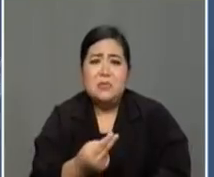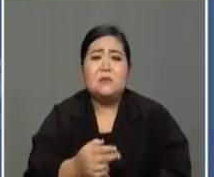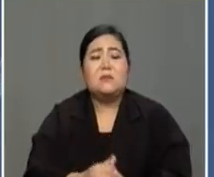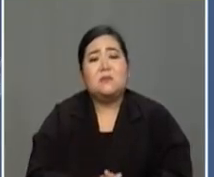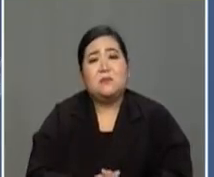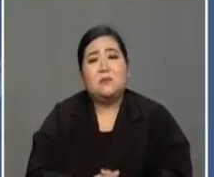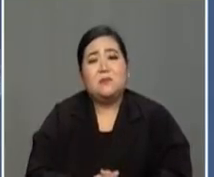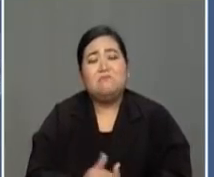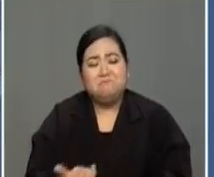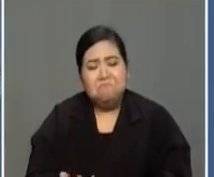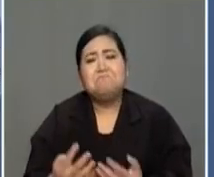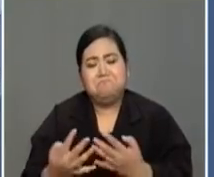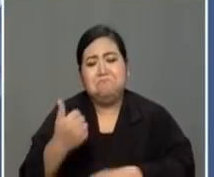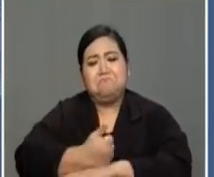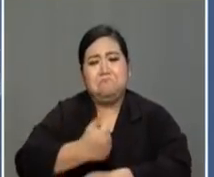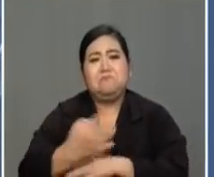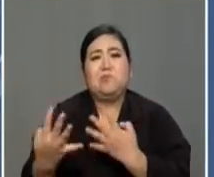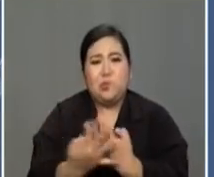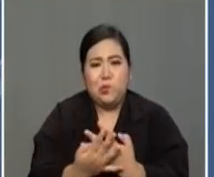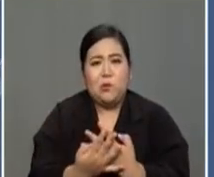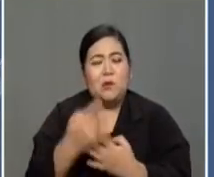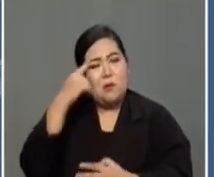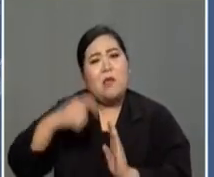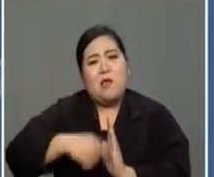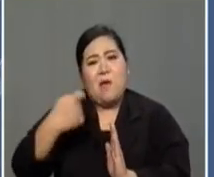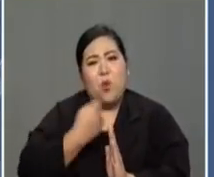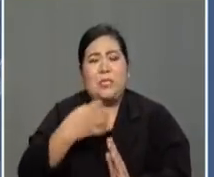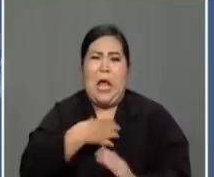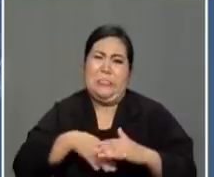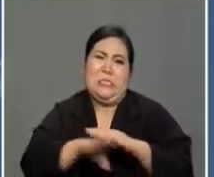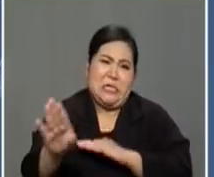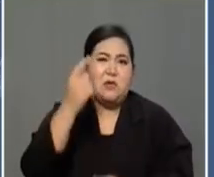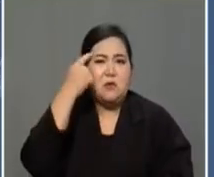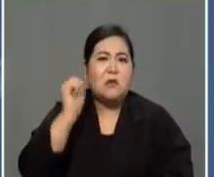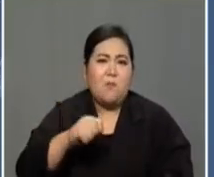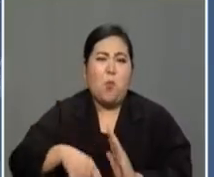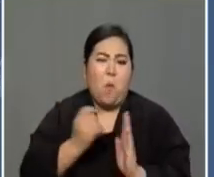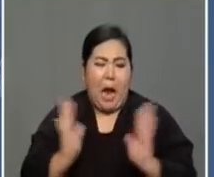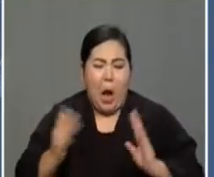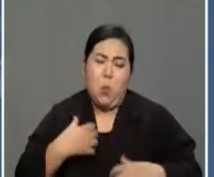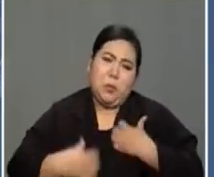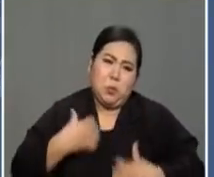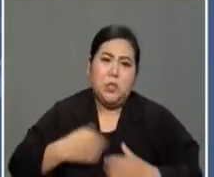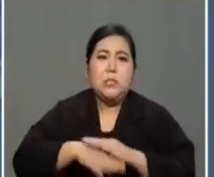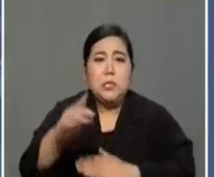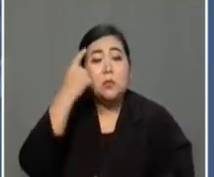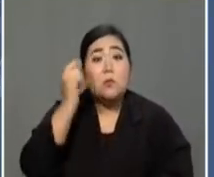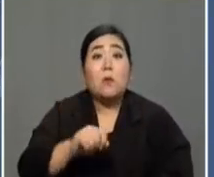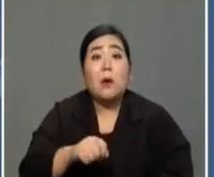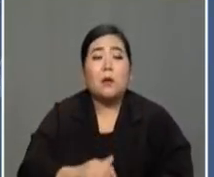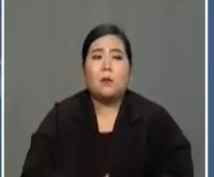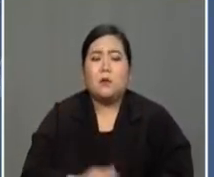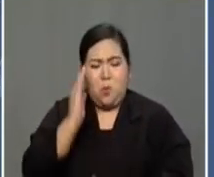านี่อาจเป็นสาเหตุหนึ่งที่ทำให้นักโทษต้องการแหกคุกใช่หรือเปล่าไม่รู้นะซึ่งกรมราชทัณฑ์ได้เร่งดำเนินการดูแลอำนวยความสะดว